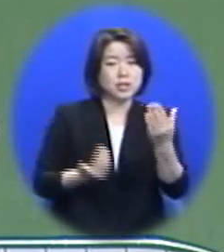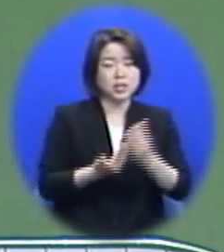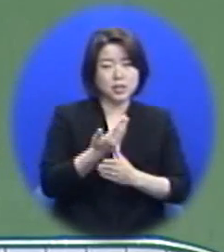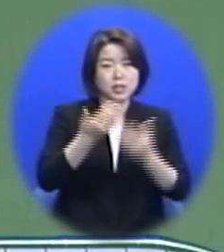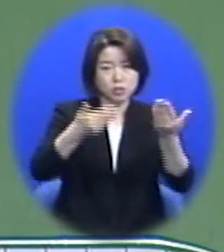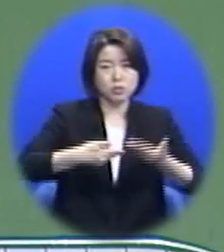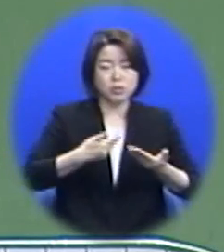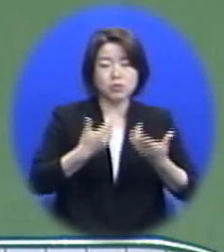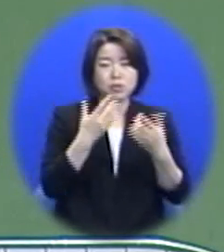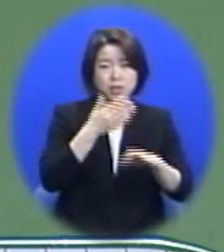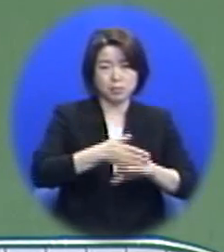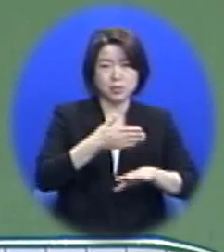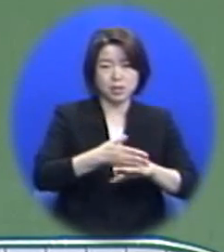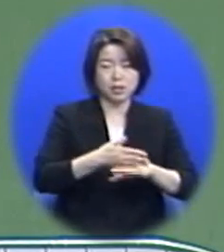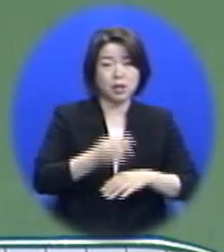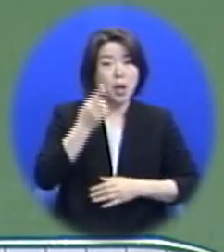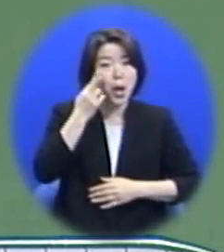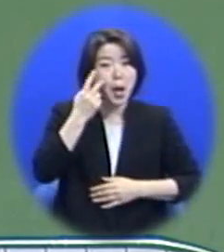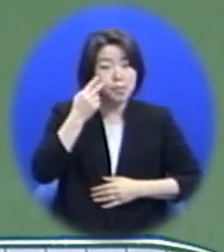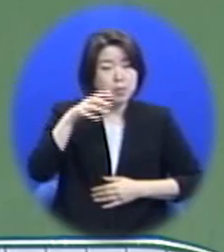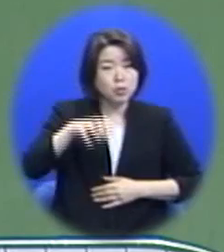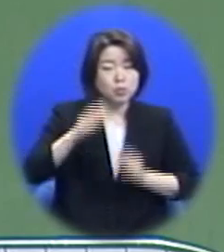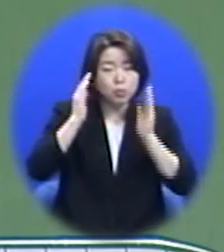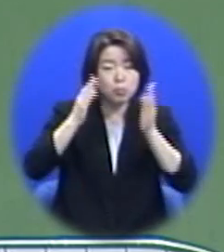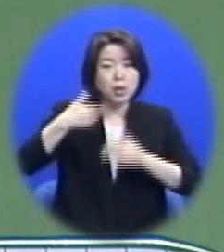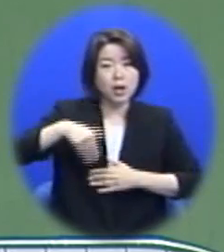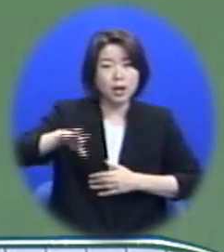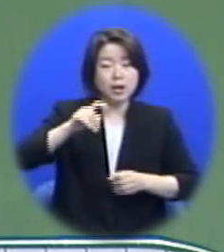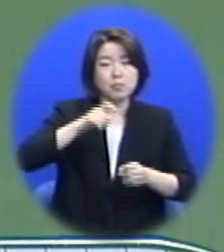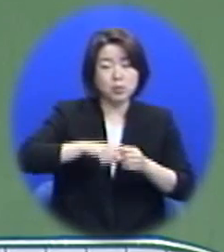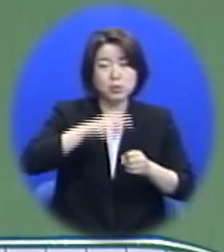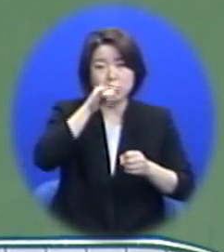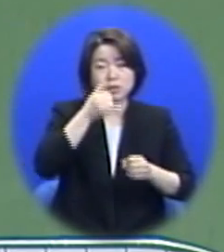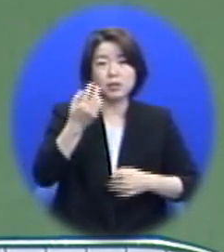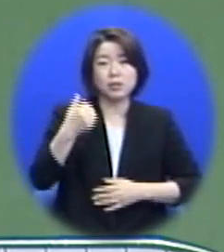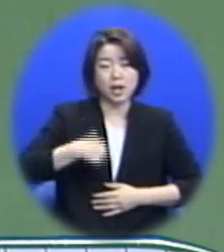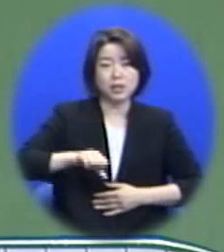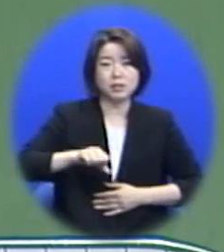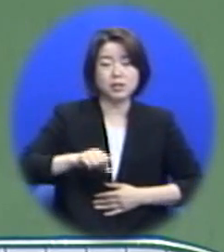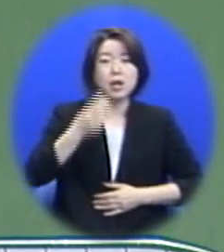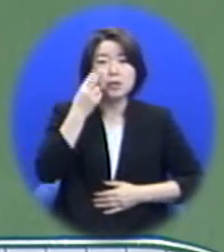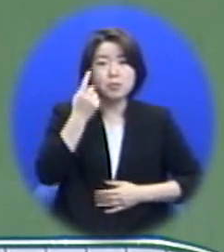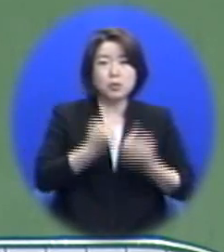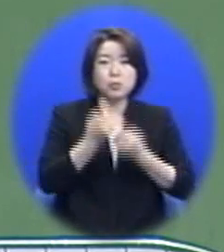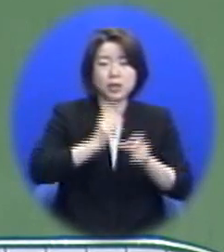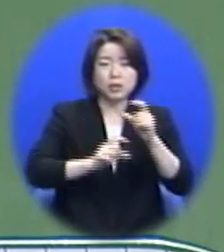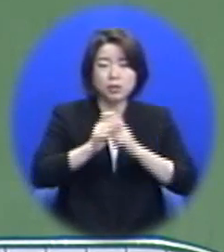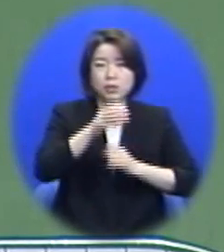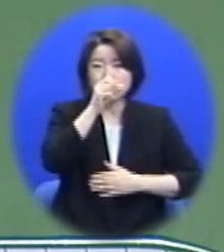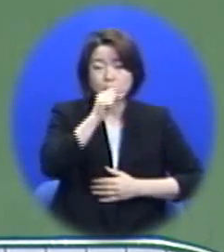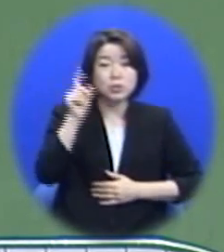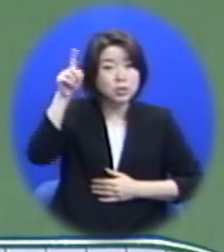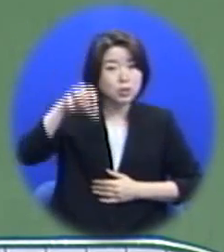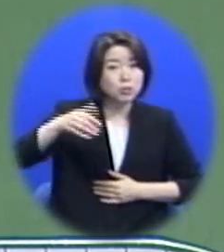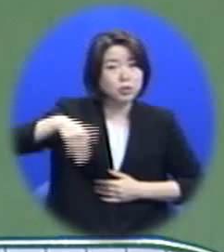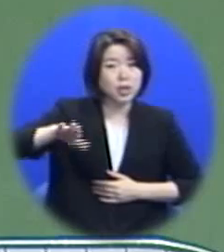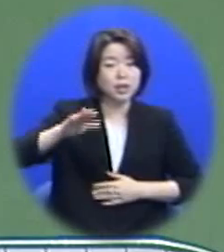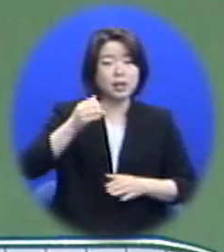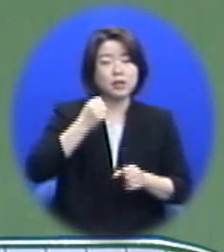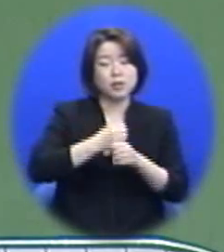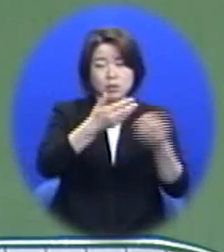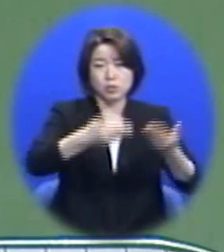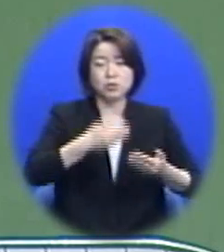가려던 아들 미국보다 더 좋은 천국에 가게 하심을 감사합니다 그리고 또 이런 감사를